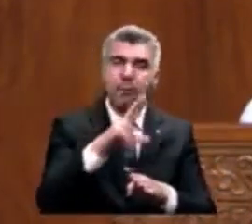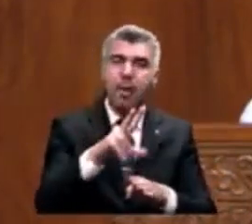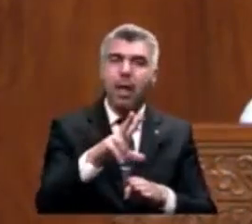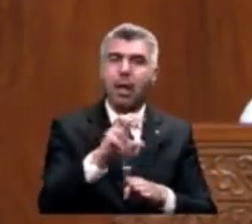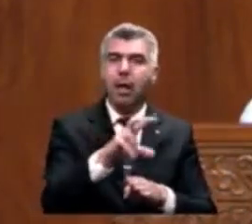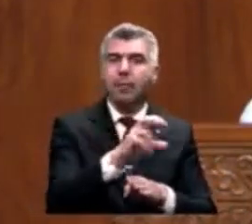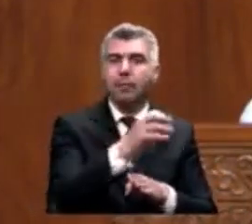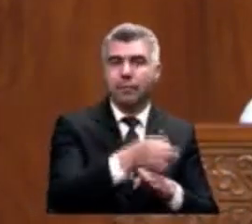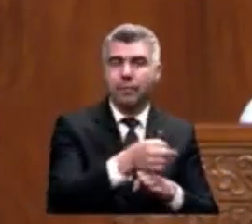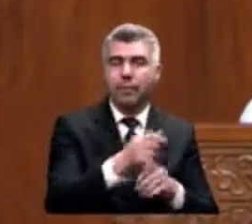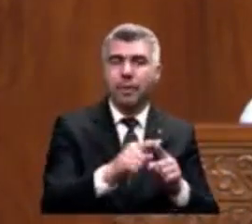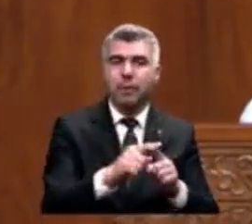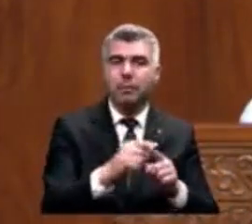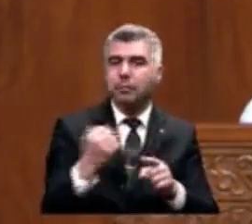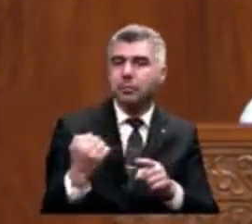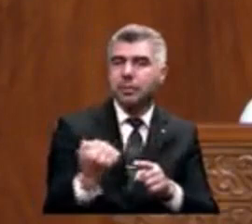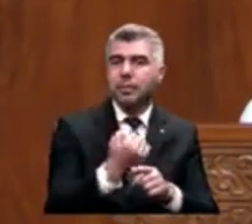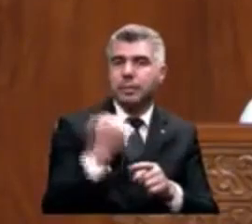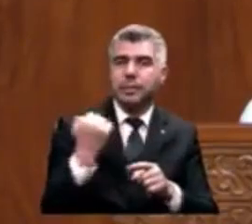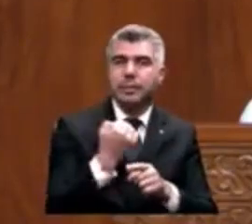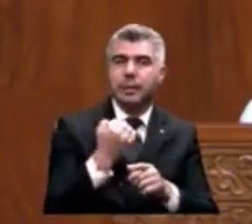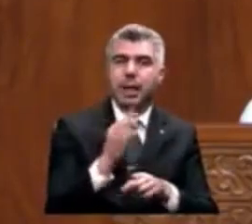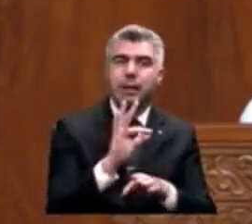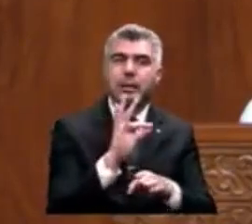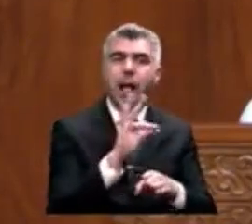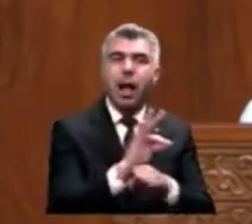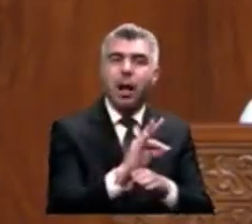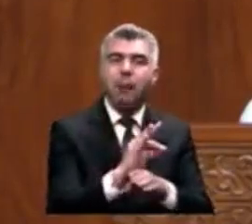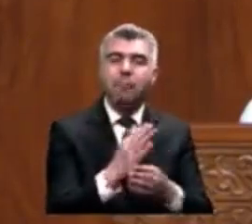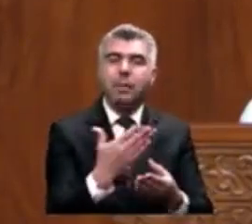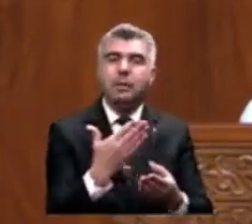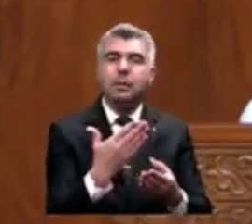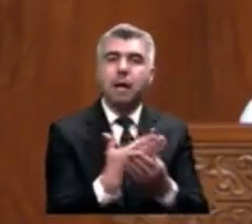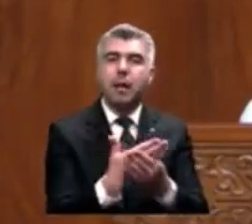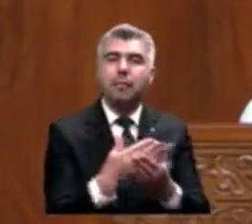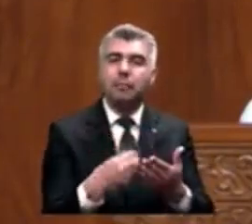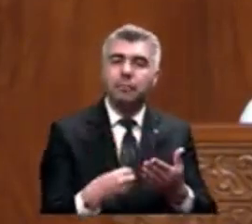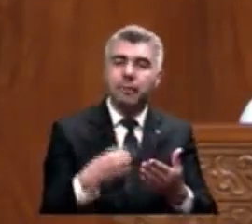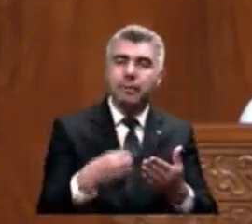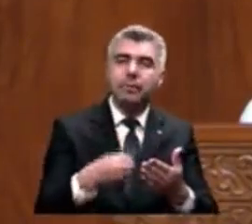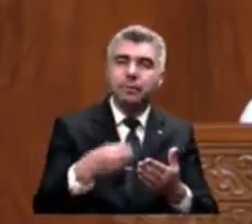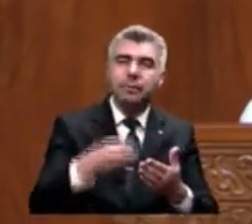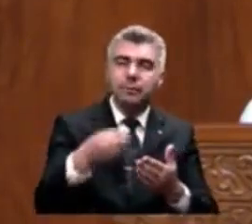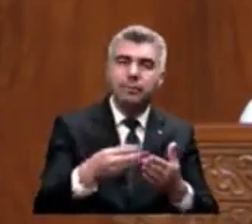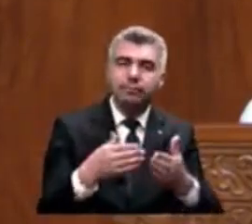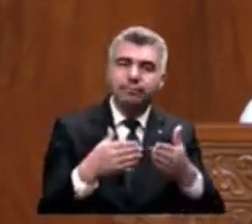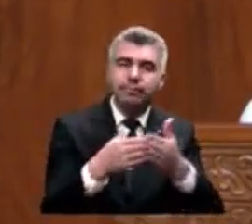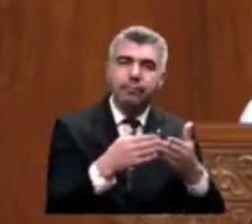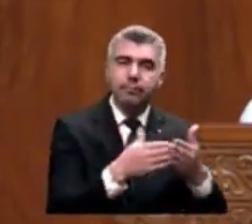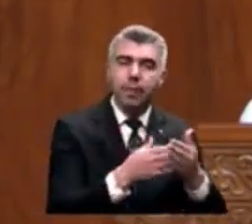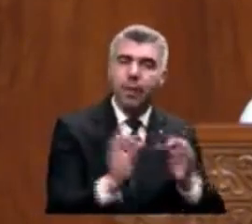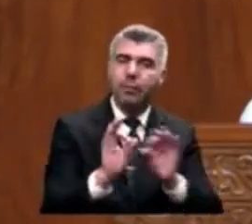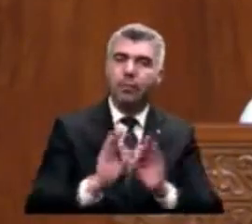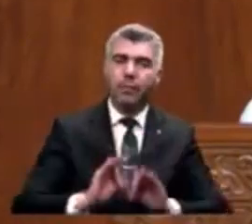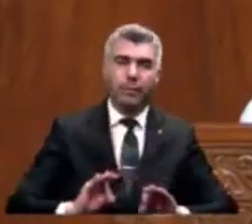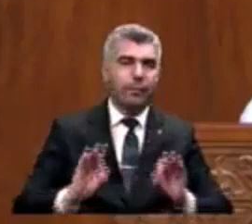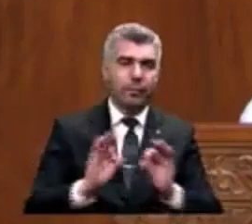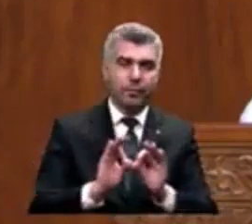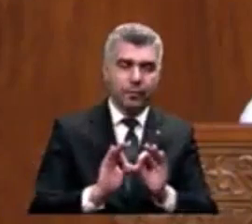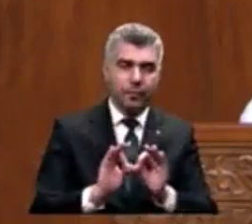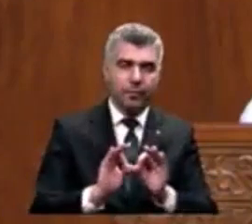لتفادي مراكمة التأخر في التعلمات الذي يتسبب في تفاقم التعثرات. وقد